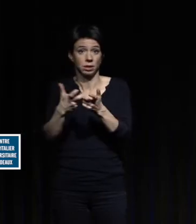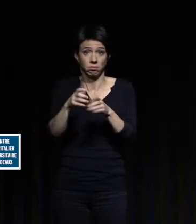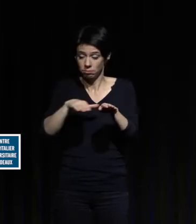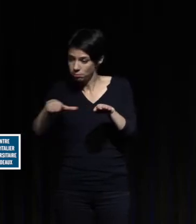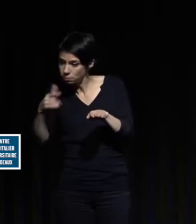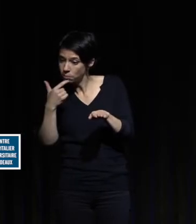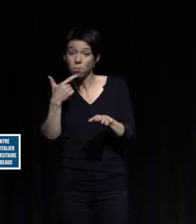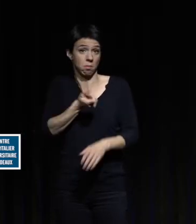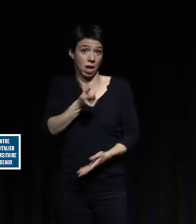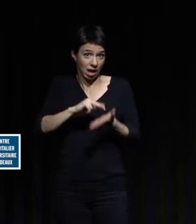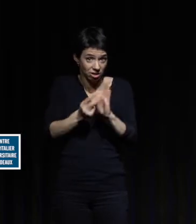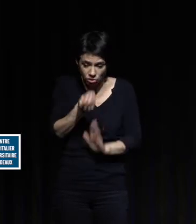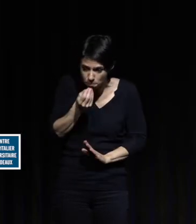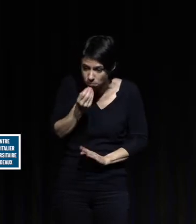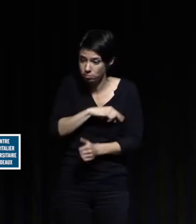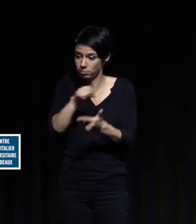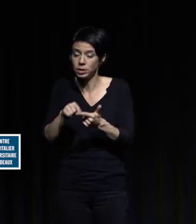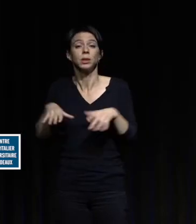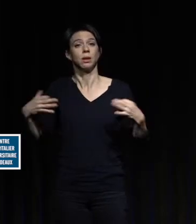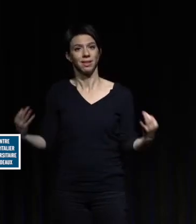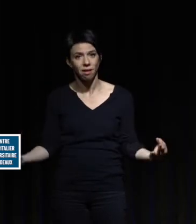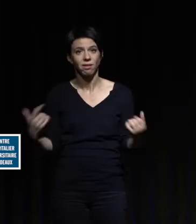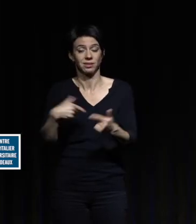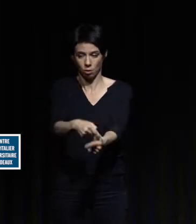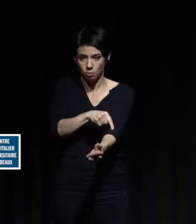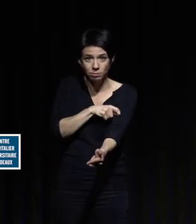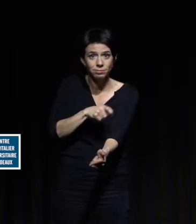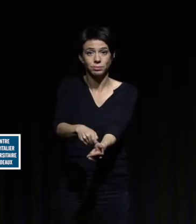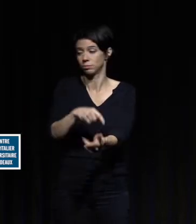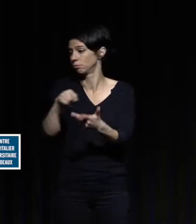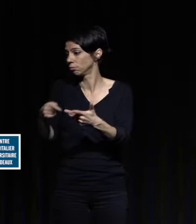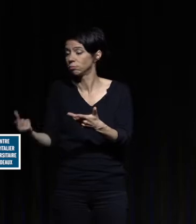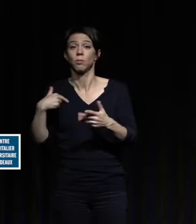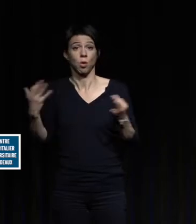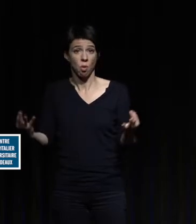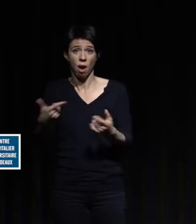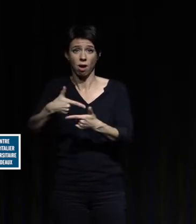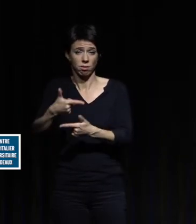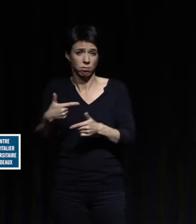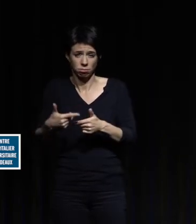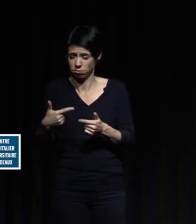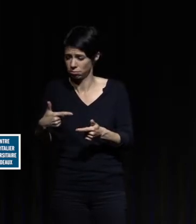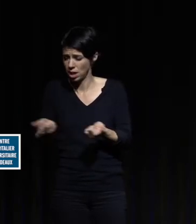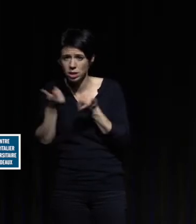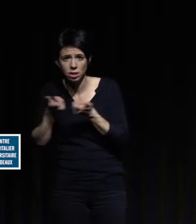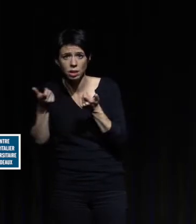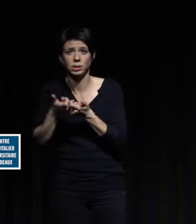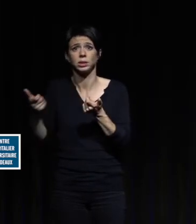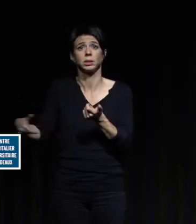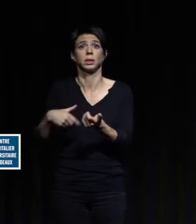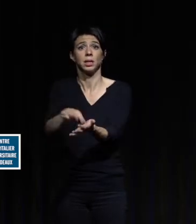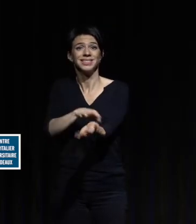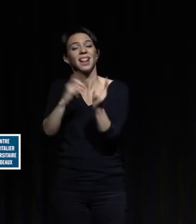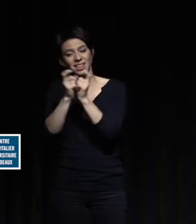voyez, ostéopathie, du yoga, de l'acupuncture, des techniques également de modulation périphérique, de neuromodulation.